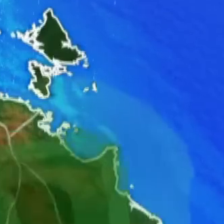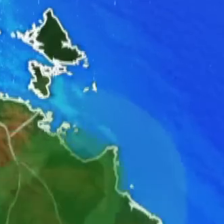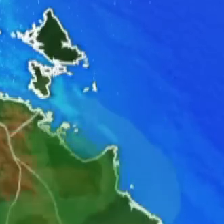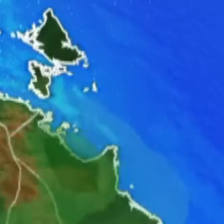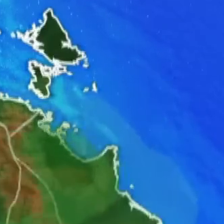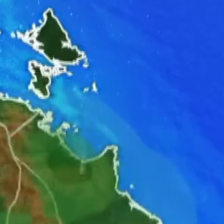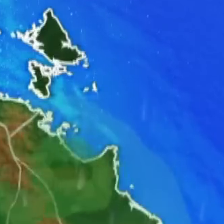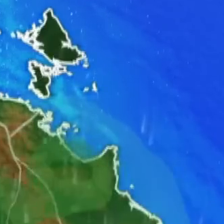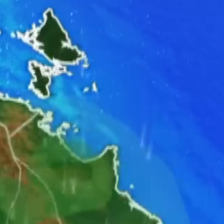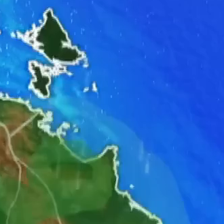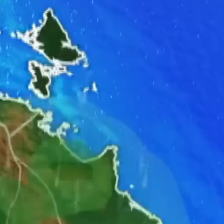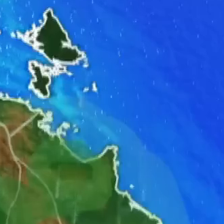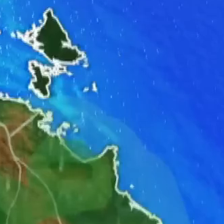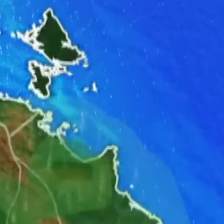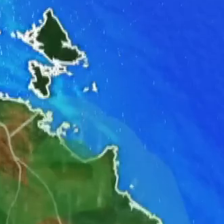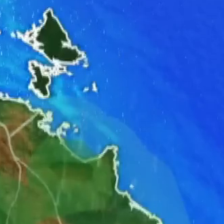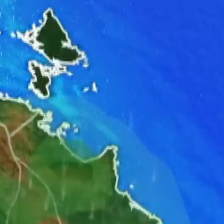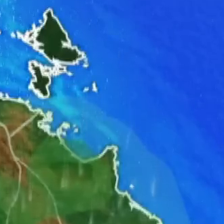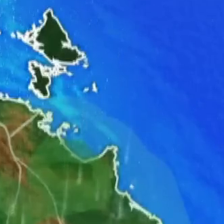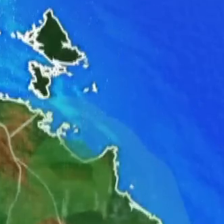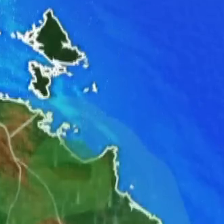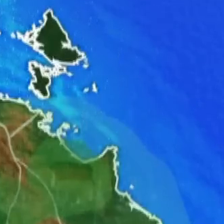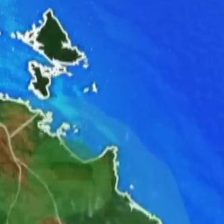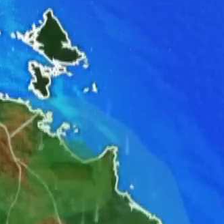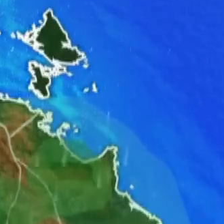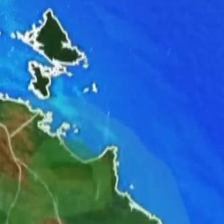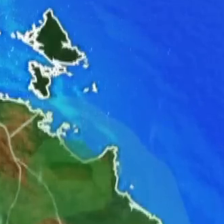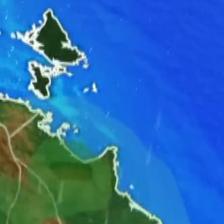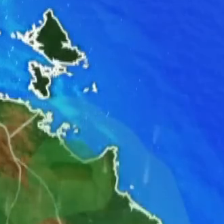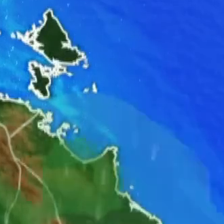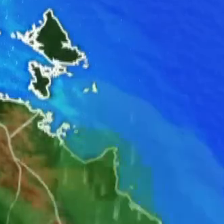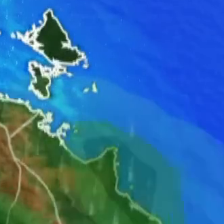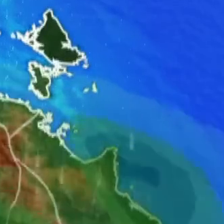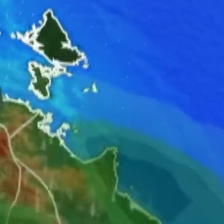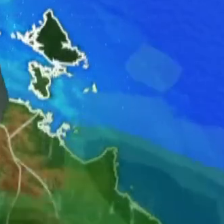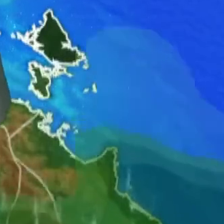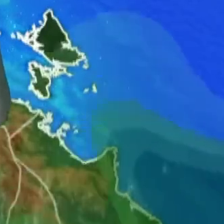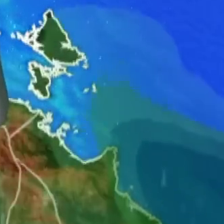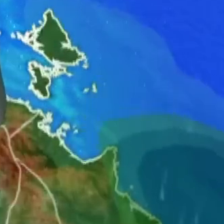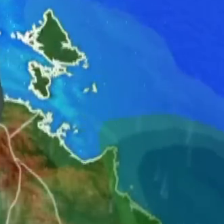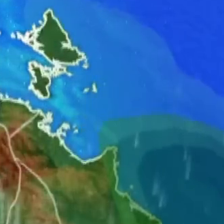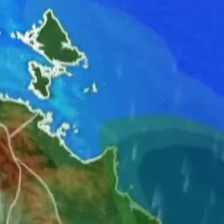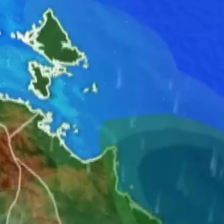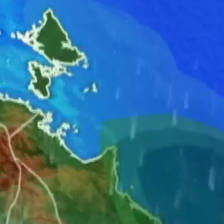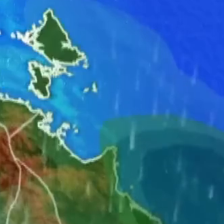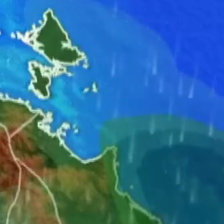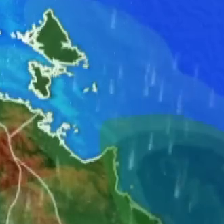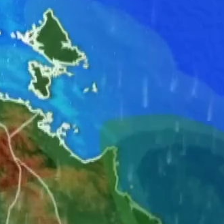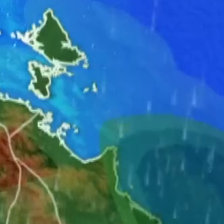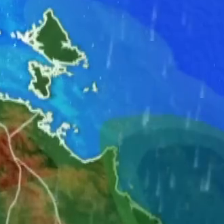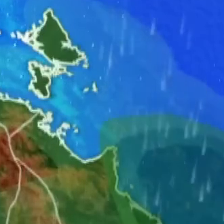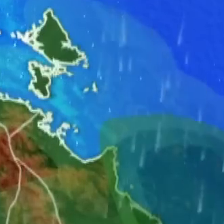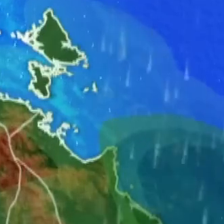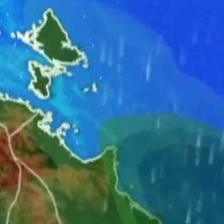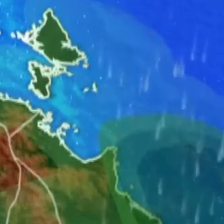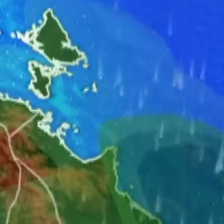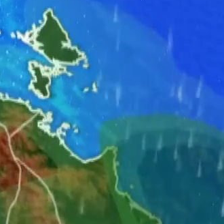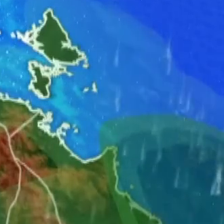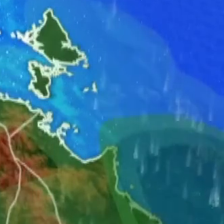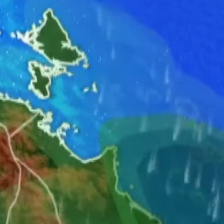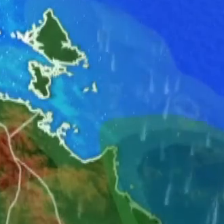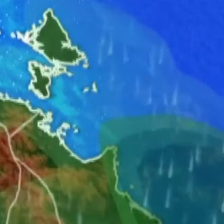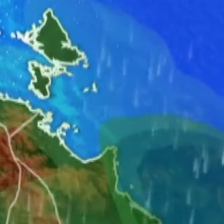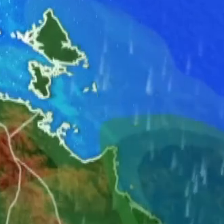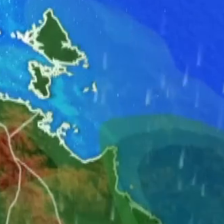ang araw, wala nang ulan sa malaking bahagi ng Visayas, pero sa gabi aasahan pa ang pag-ulan maging sa Leyte, Cebu at sa